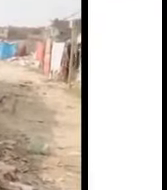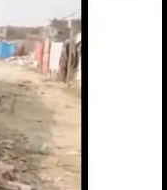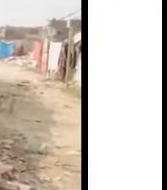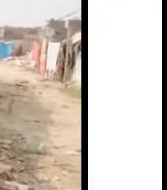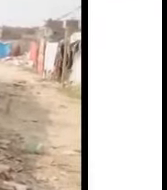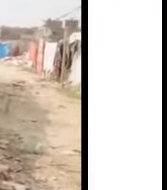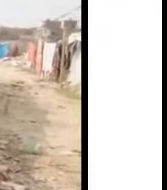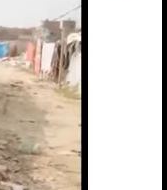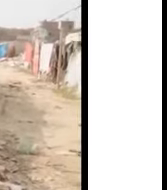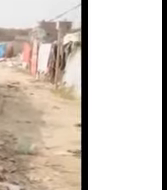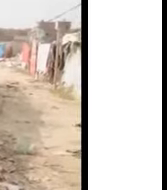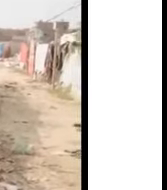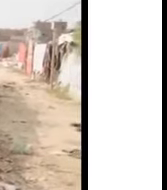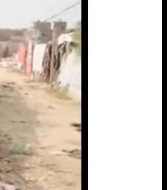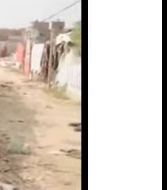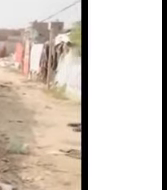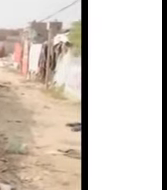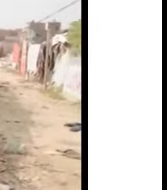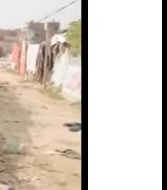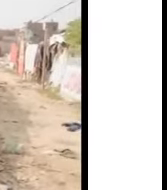subiscono maggiormente le conseguenze,